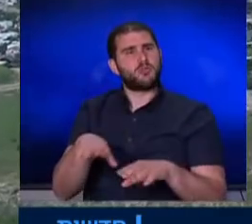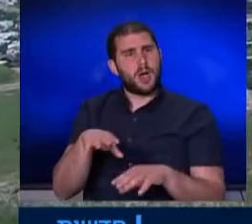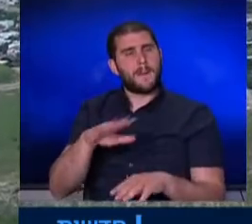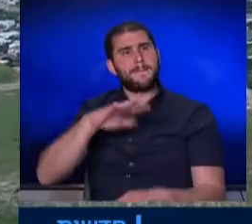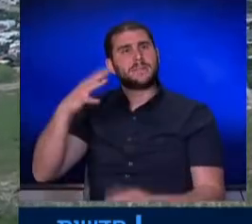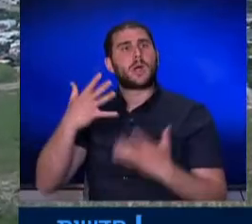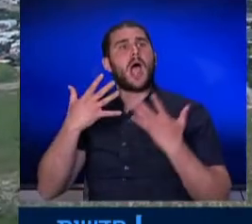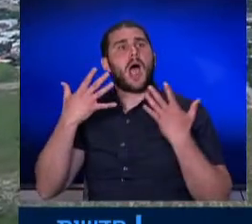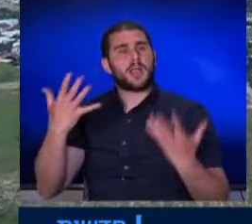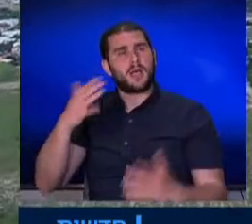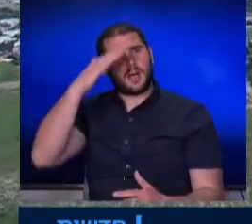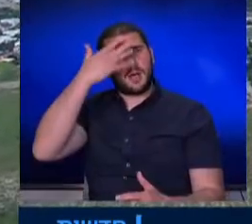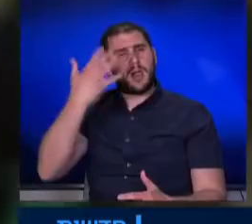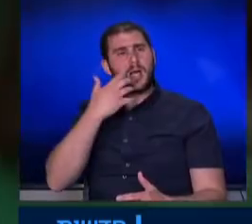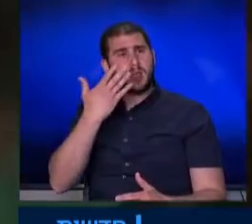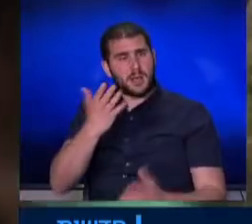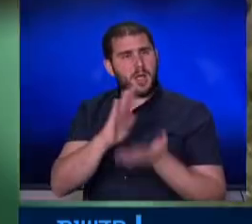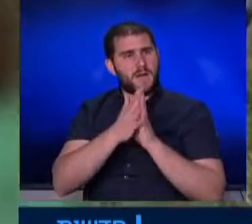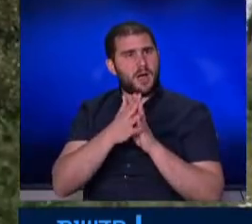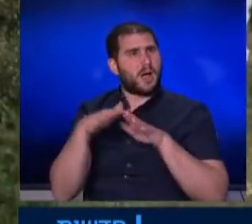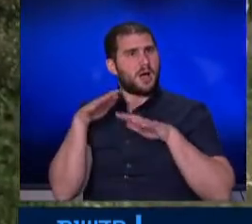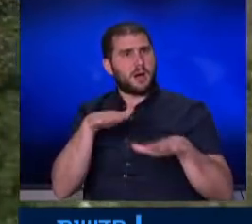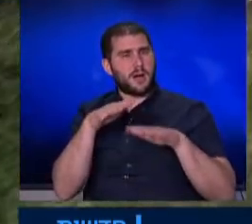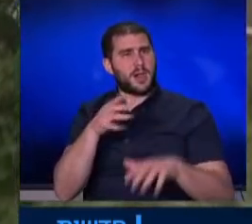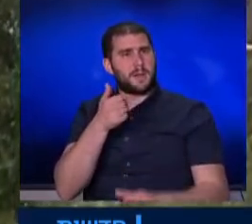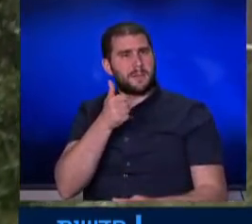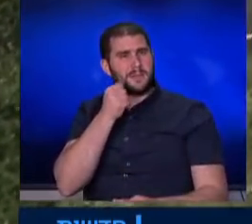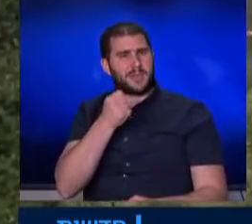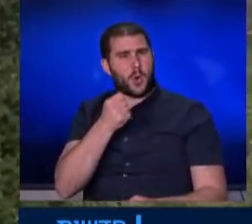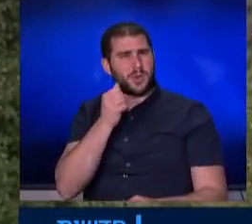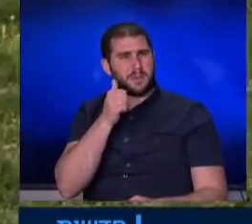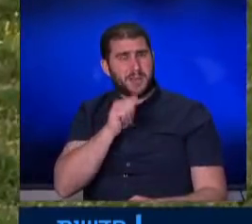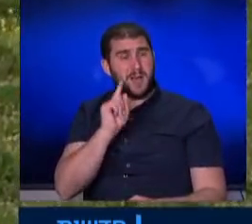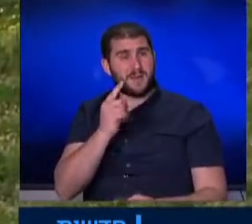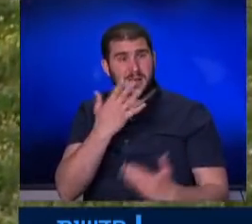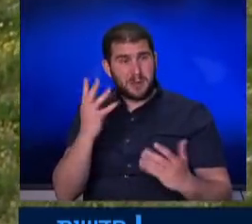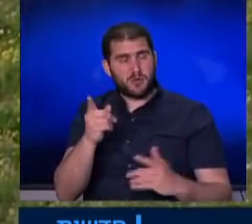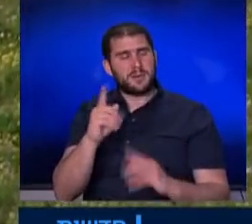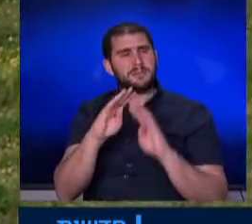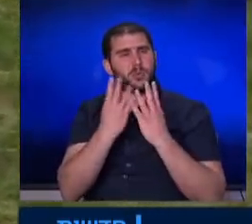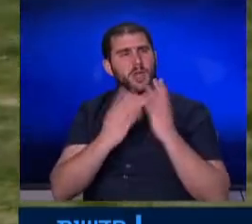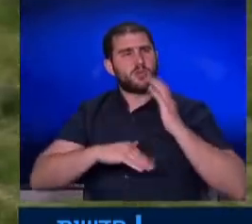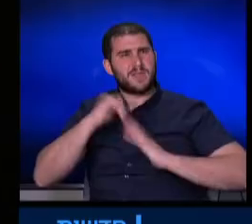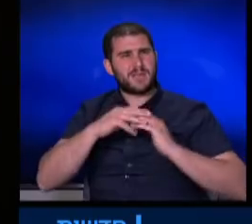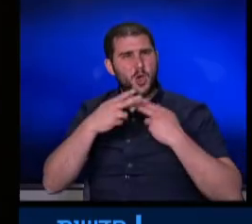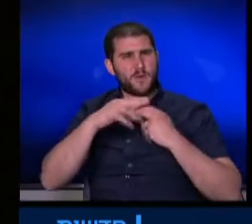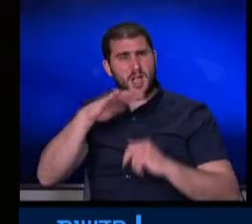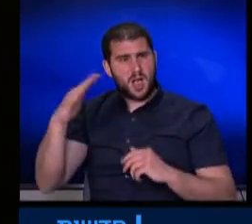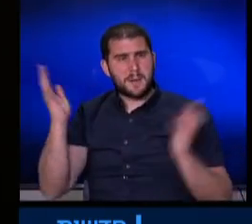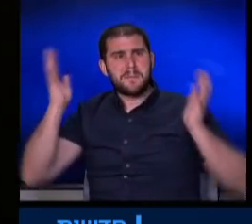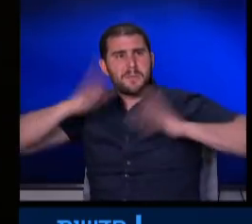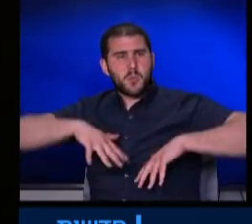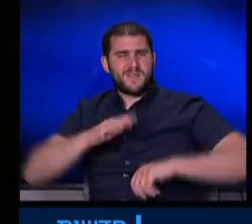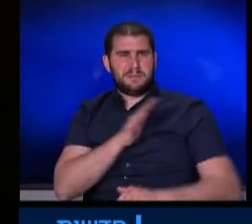המצוק האדיר שמשקיף לכנרת הפך אטרקציה למטיילים. אבל אז התברר שהמצודה שנבנתה בצלע ההר